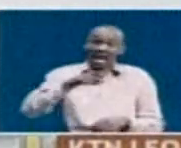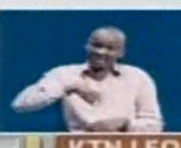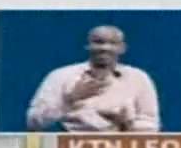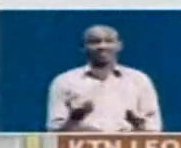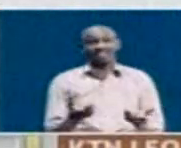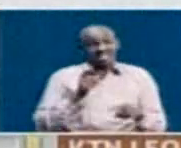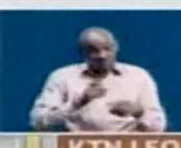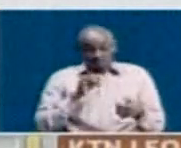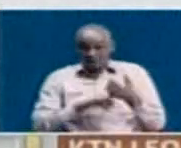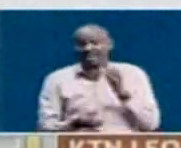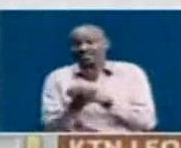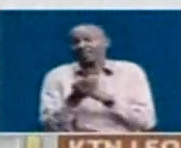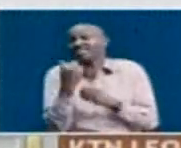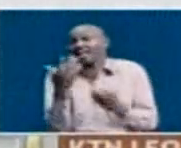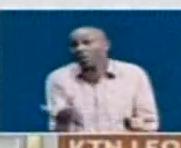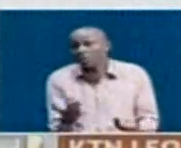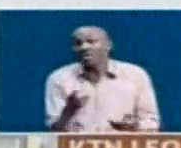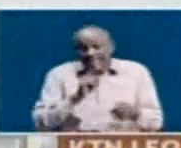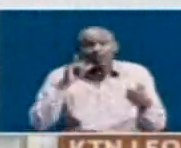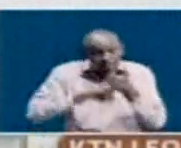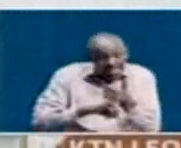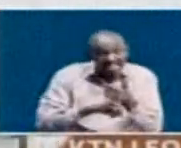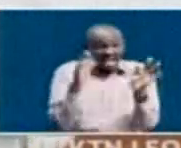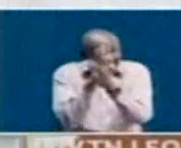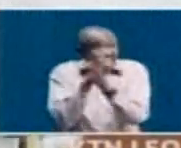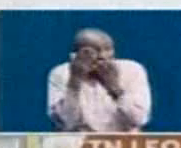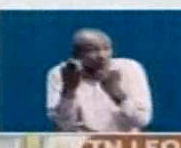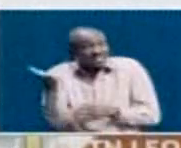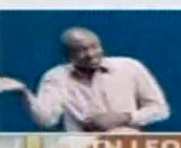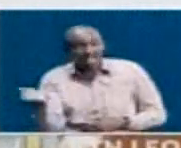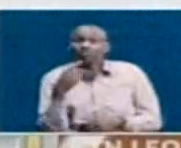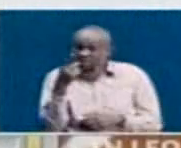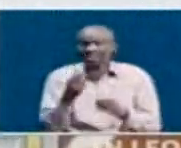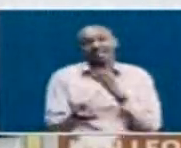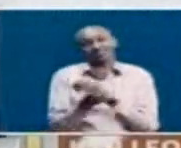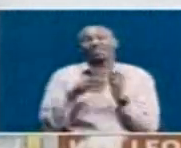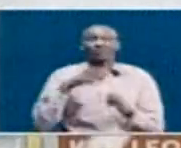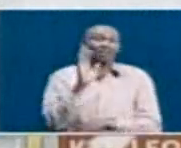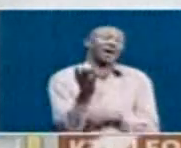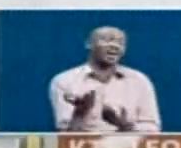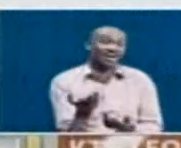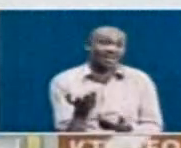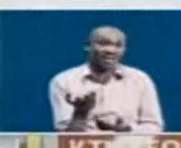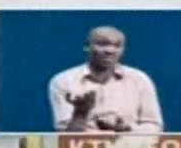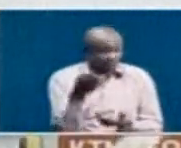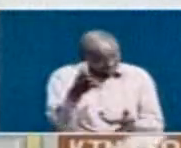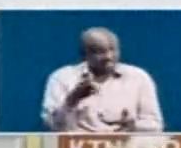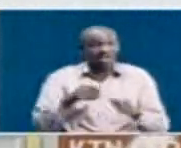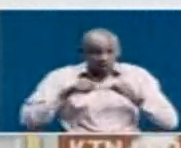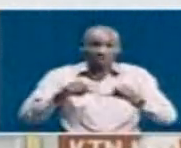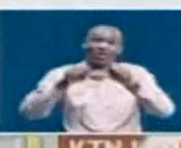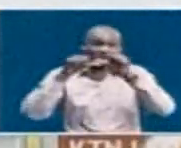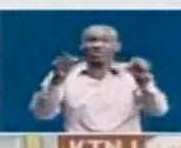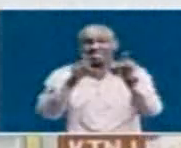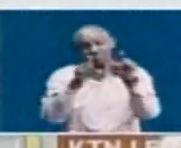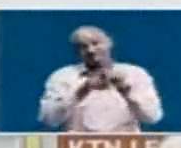Sasa mama wa kike atamwelezaje mtoto wake, ukiolewa na bwana akiwa kisirisiri utafanya namna gani? Kajifichie mwanangu, maanake ujue kama utaishi. Waona bwana, sasa